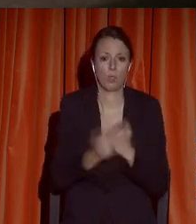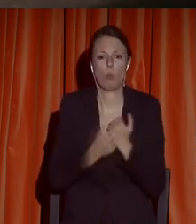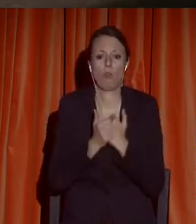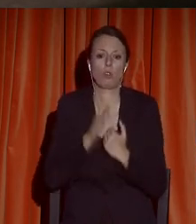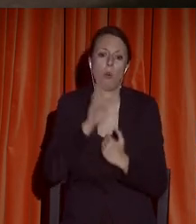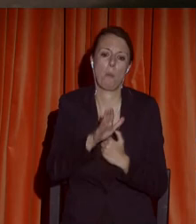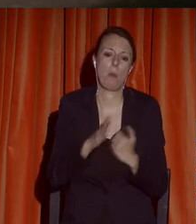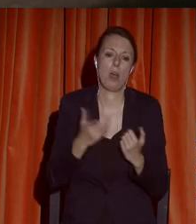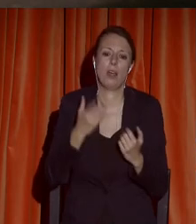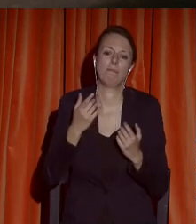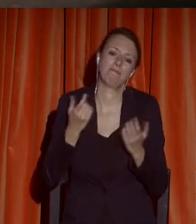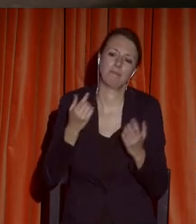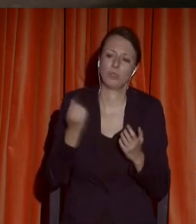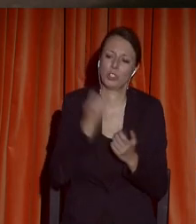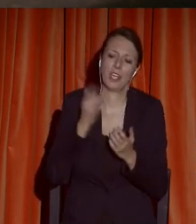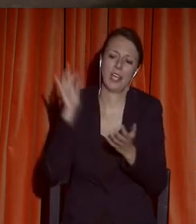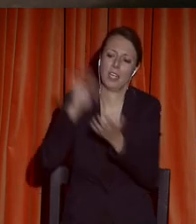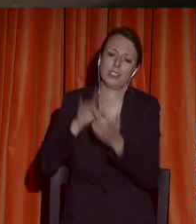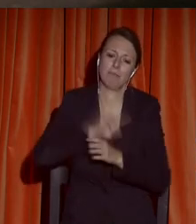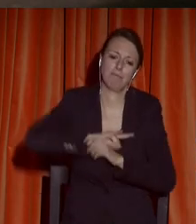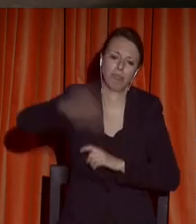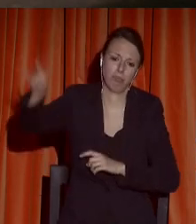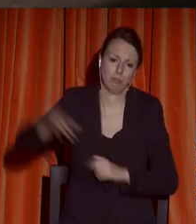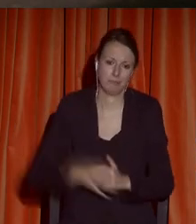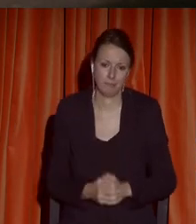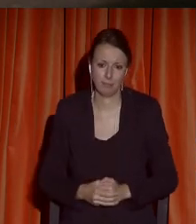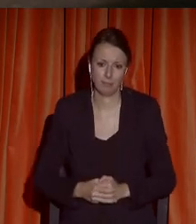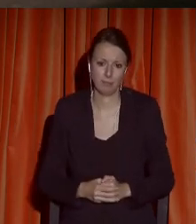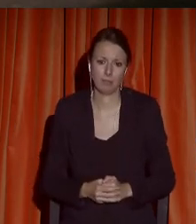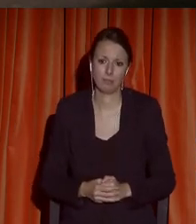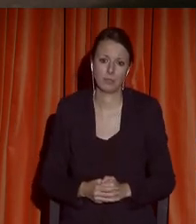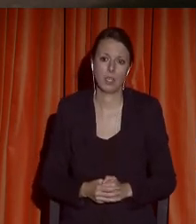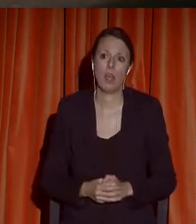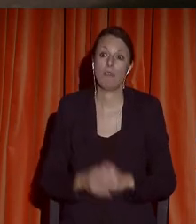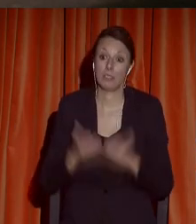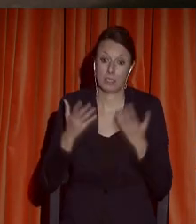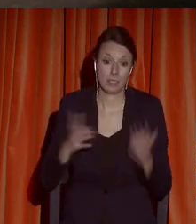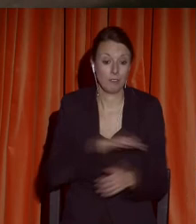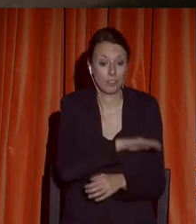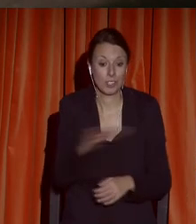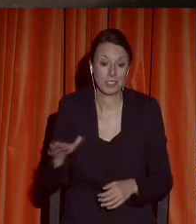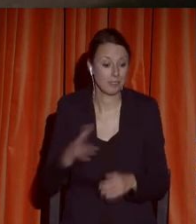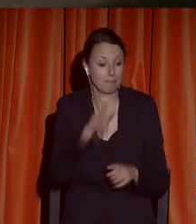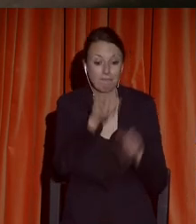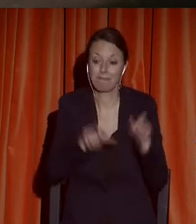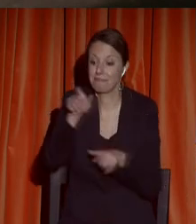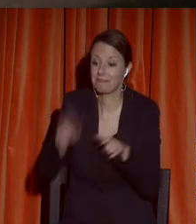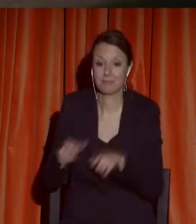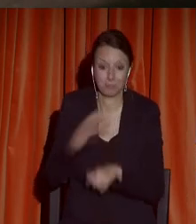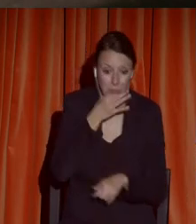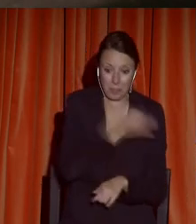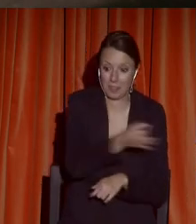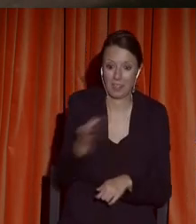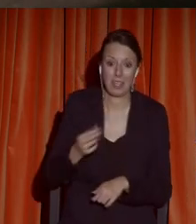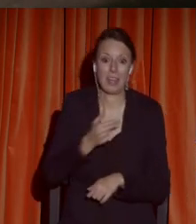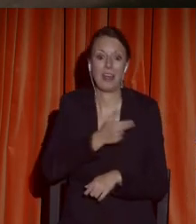wyjazd i samolot. Więc chciałabym zadać państwu wszystkim pytanie dotyczące tej diagnozy,